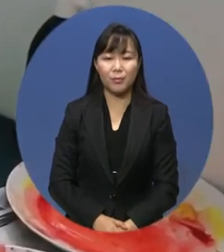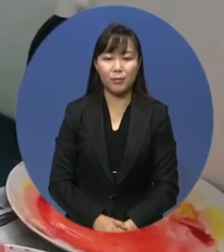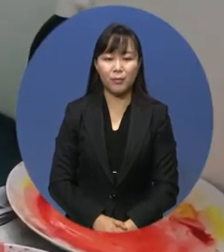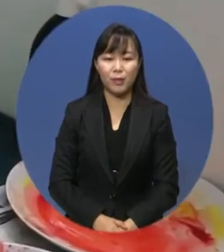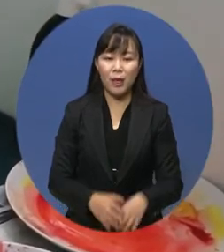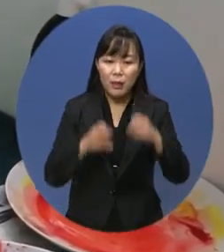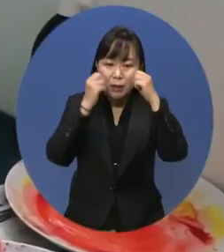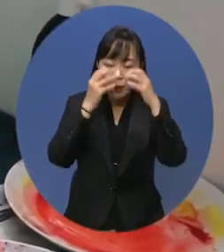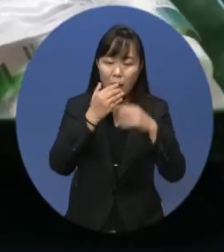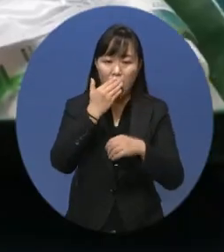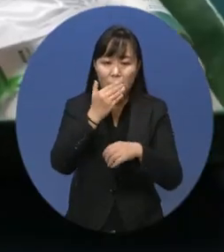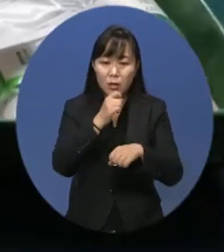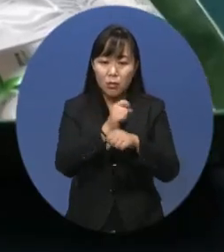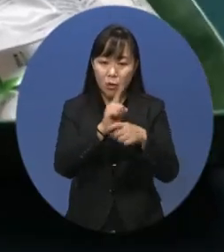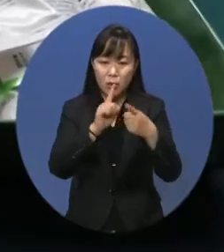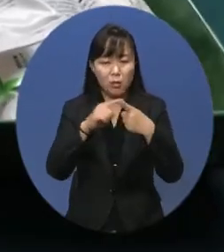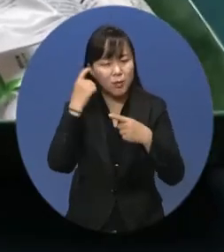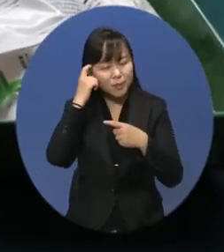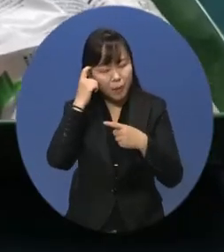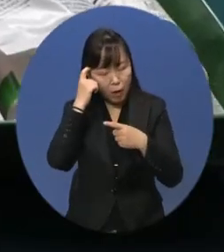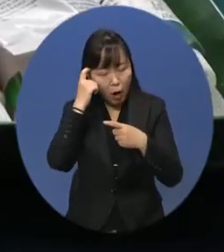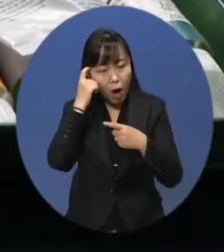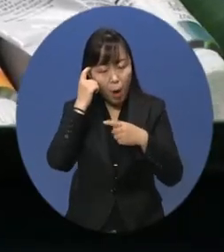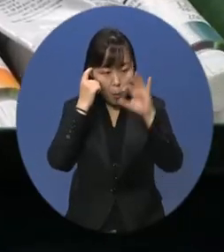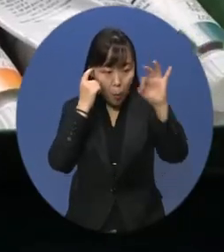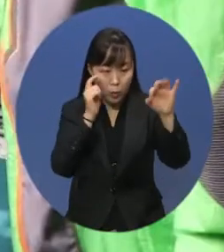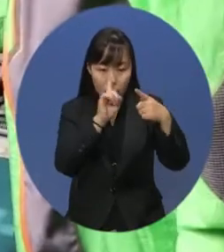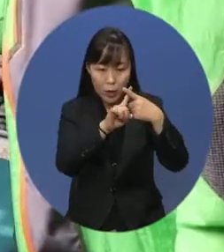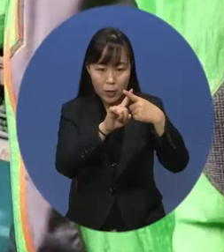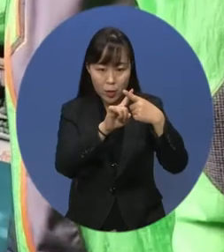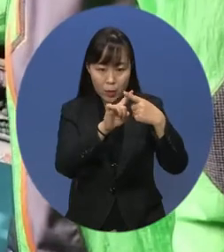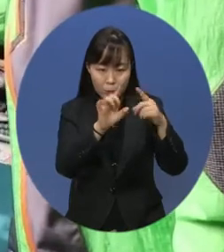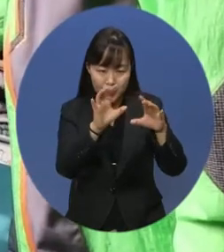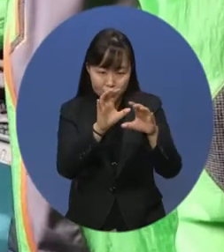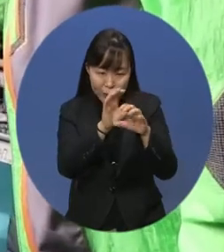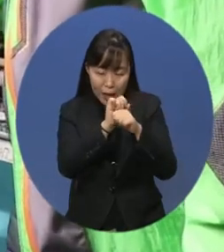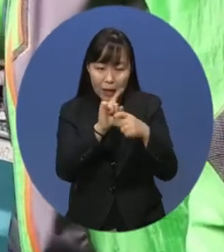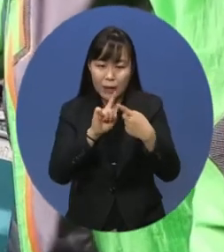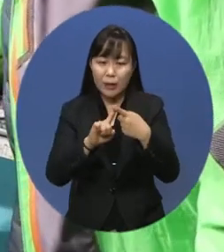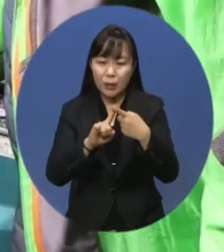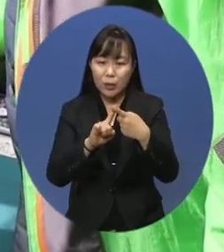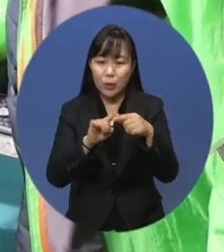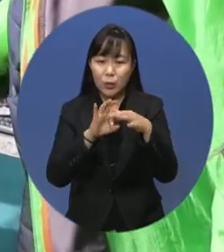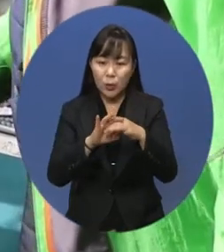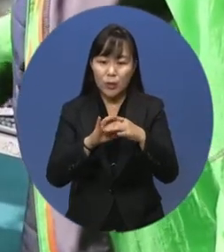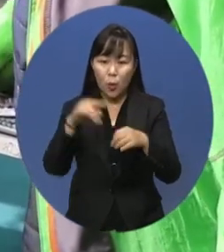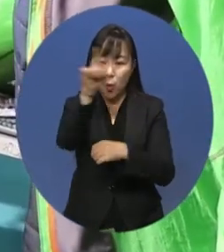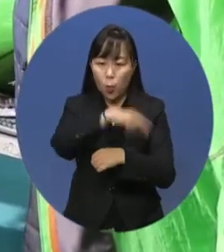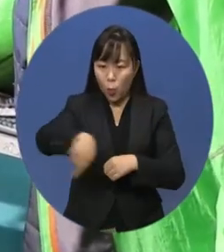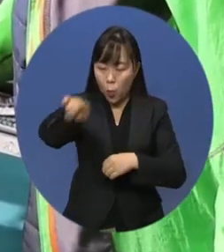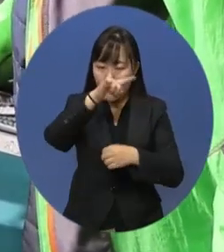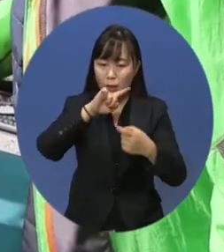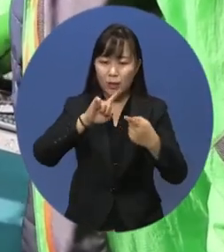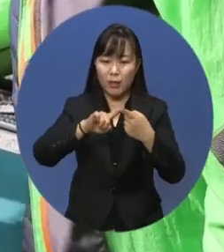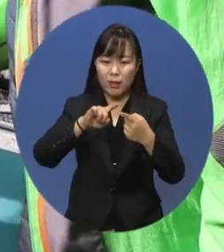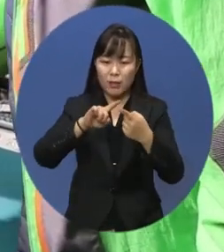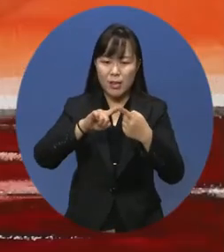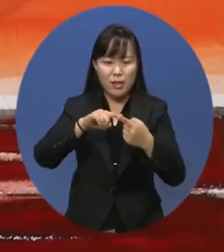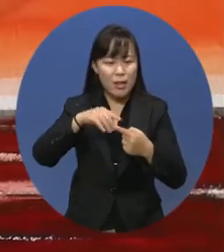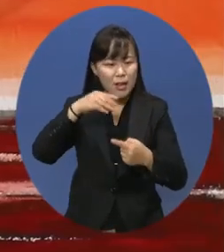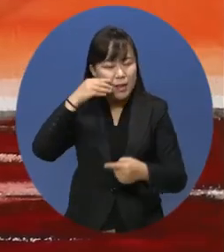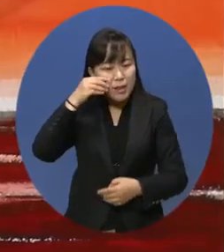작가는 새로운 가능성을 모색하고 보이는 것을 최소화시키는 작업을 통해 원에 대한 한정되고